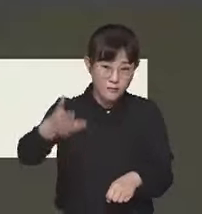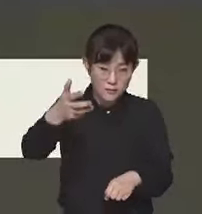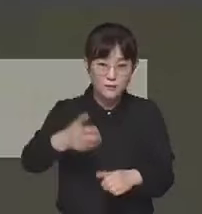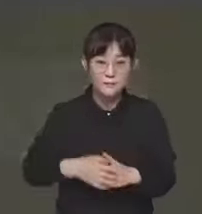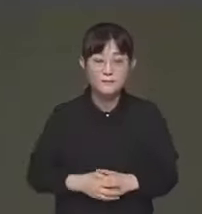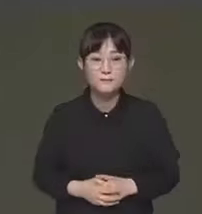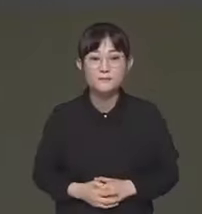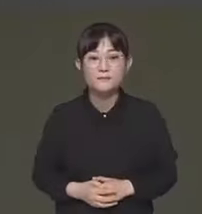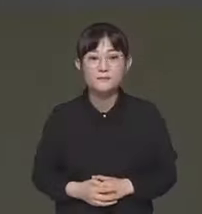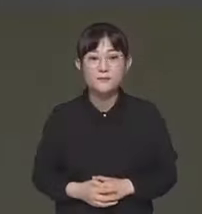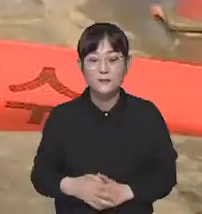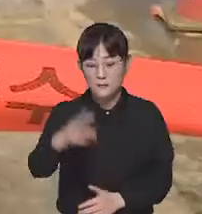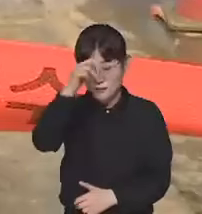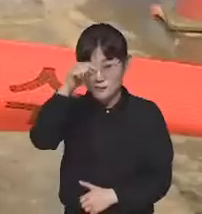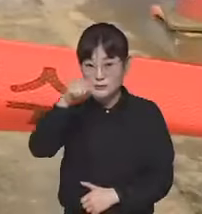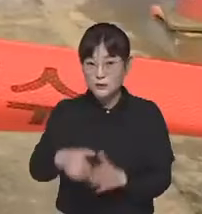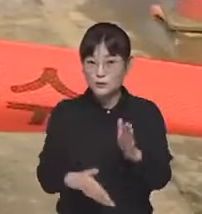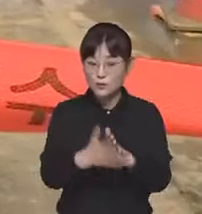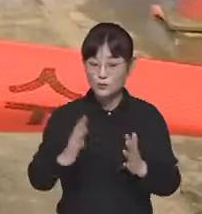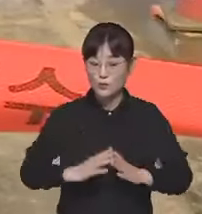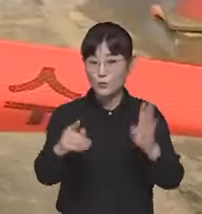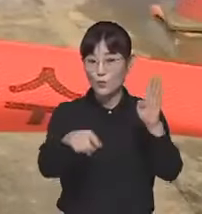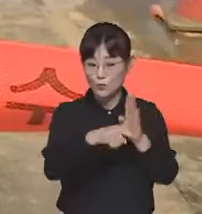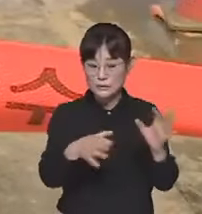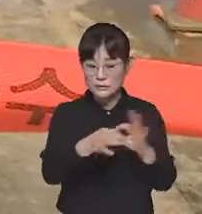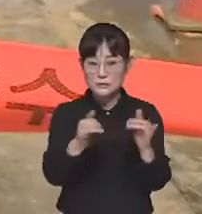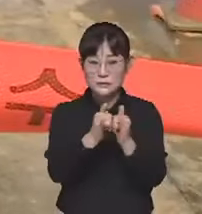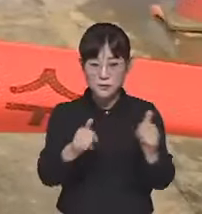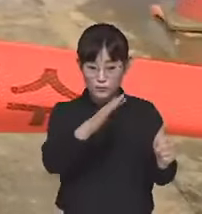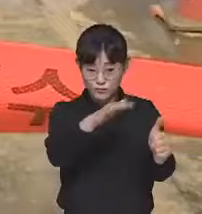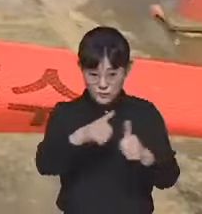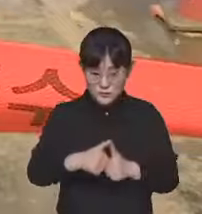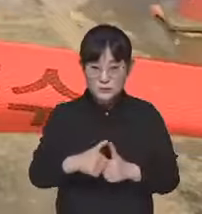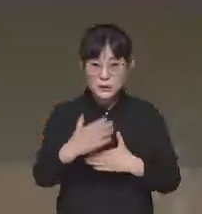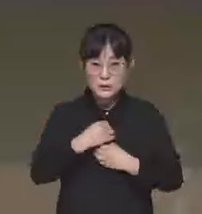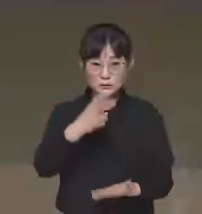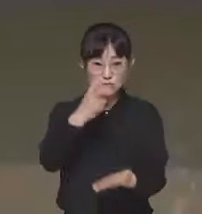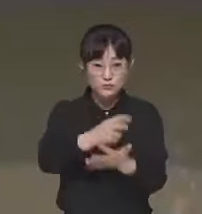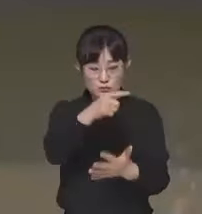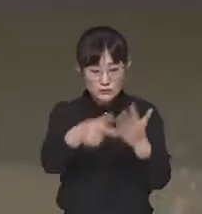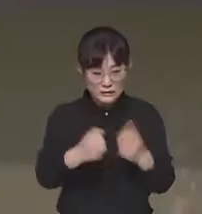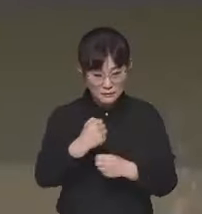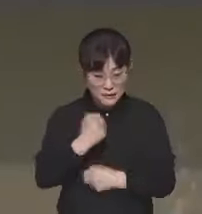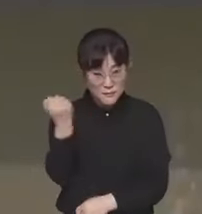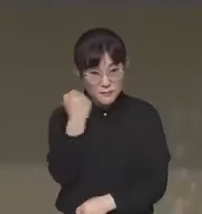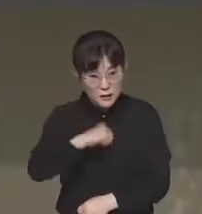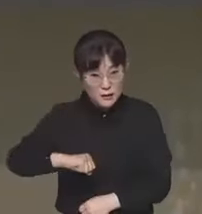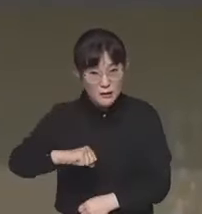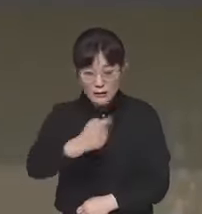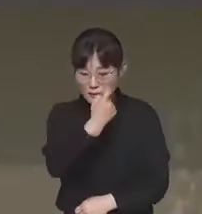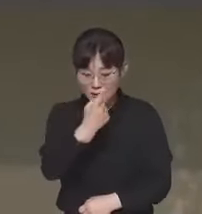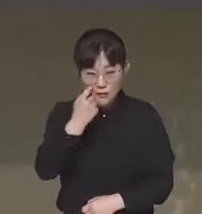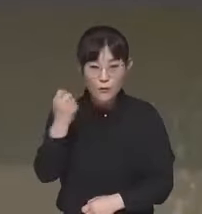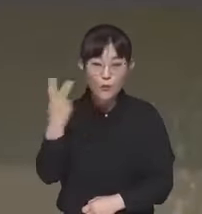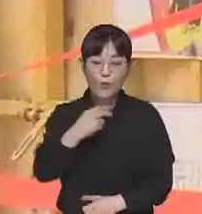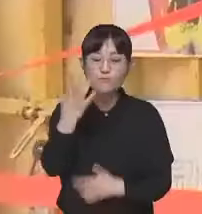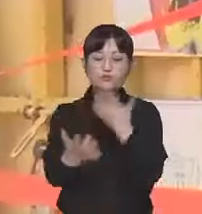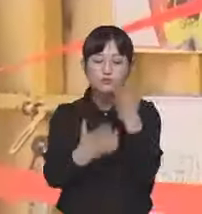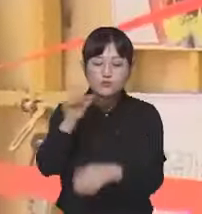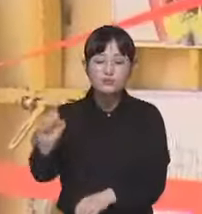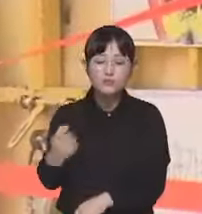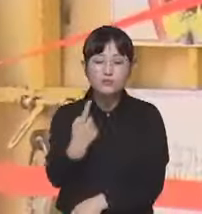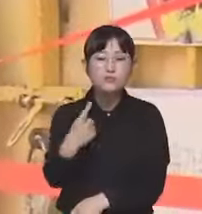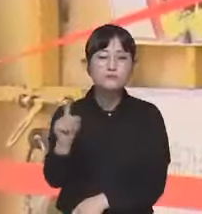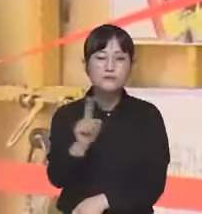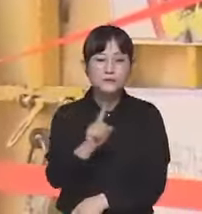불이나면 경찰은 도시철도 건설본부 관계자 등을 상대로 안전수칙 준수여부와 화재 경의를 조사해 정확한 사고